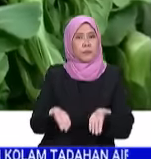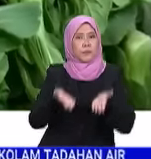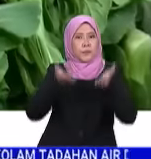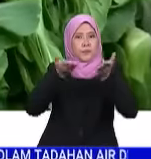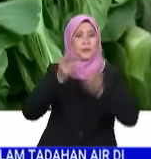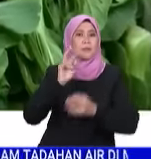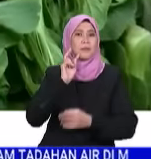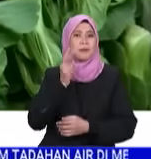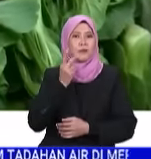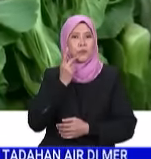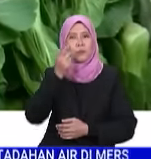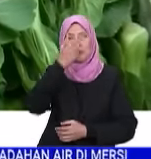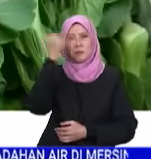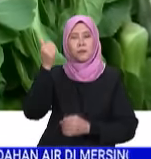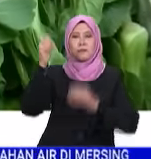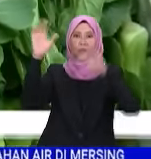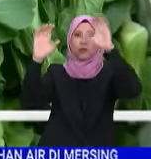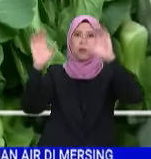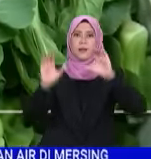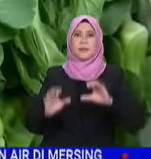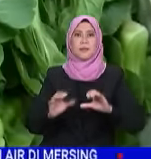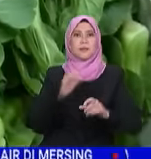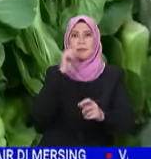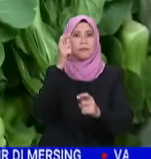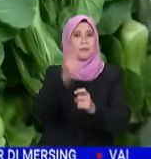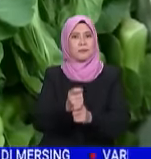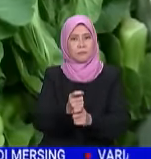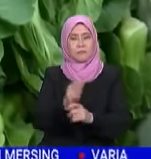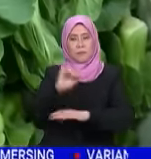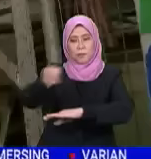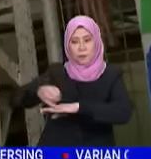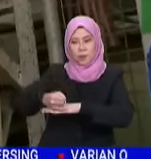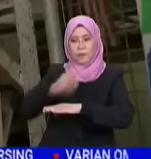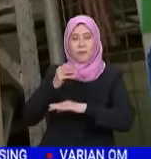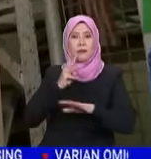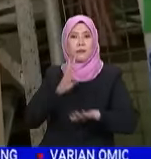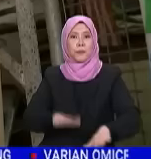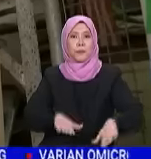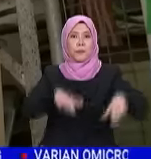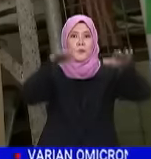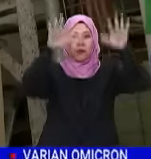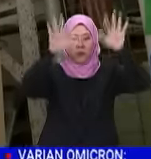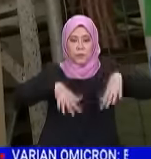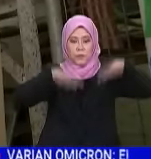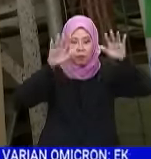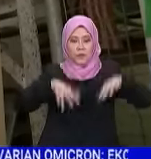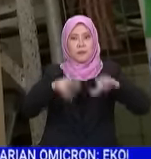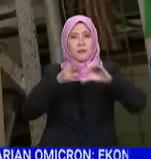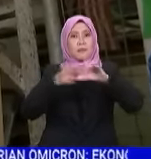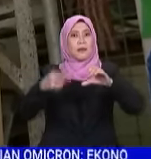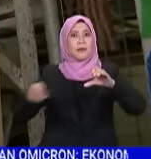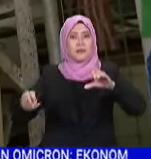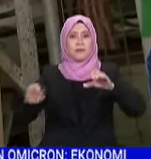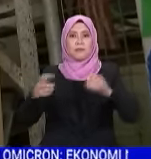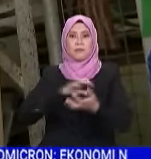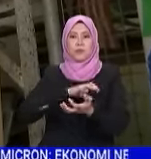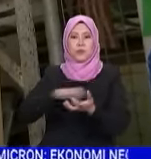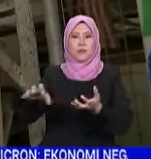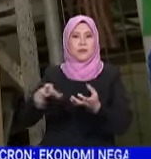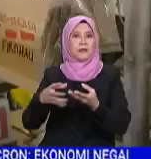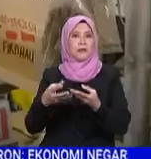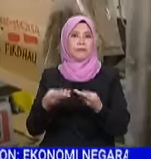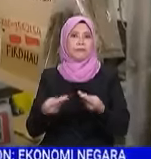sayur disebabkan oleh faktor iklim tidak menentu di negara pengimport serta banjir dan hujan di Cameron Highland yang menyebabkan kerosakan